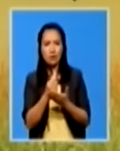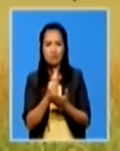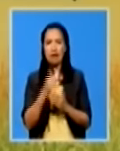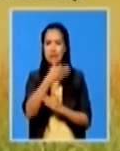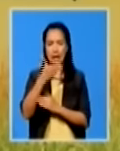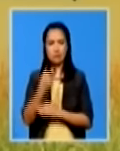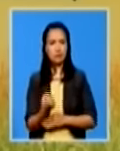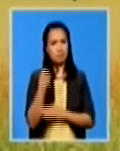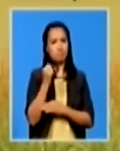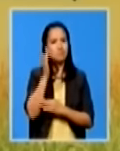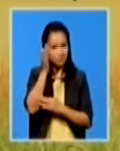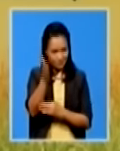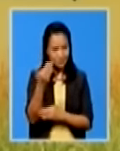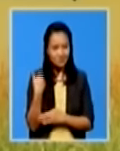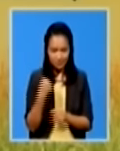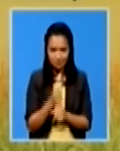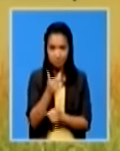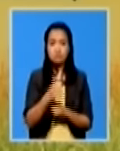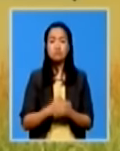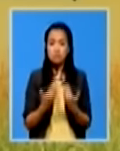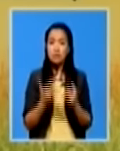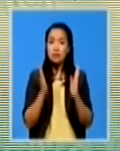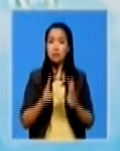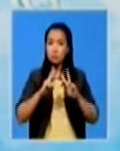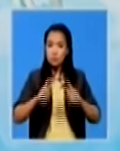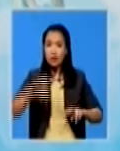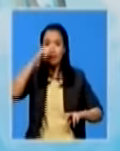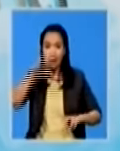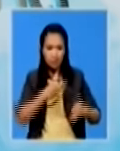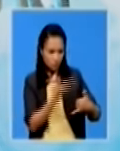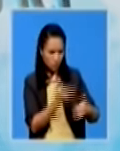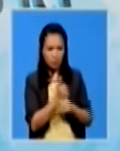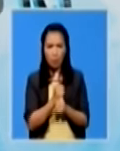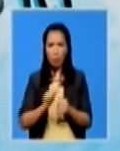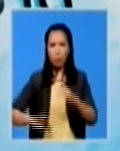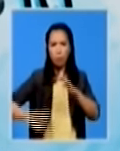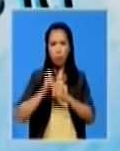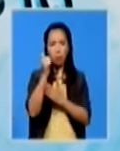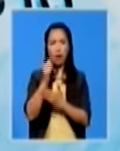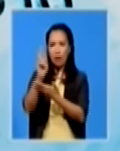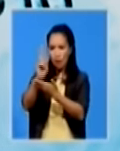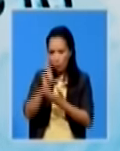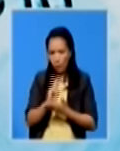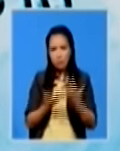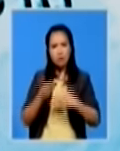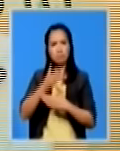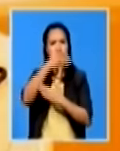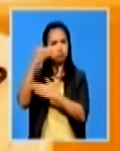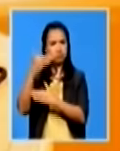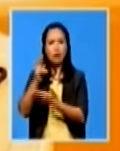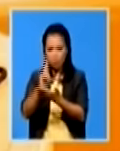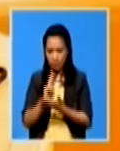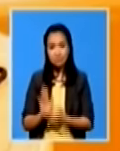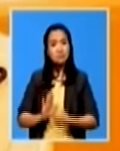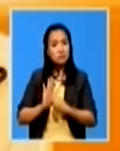คตในเรื่องนี้เรามีผลงานของนักวิจัยไทยที่ประสบความสำเร็จจนได้รับรางวัลในเวทีระดับนานาชาตินะครับเช่